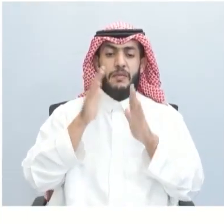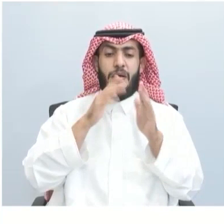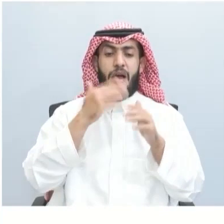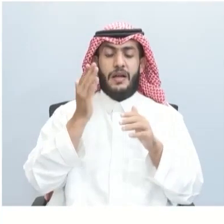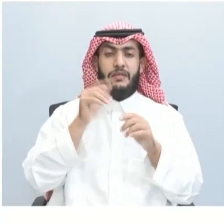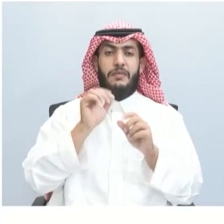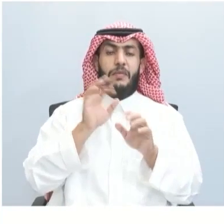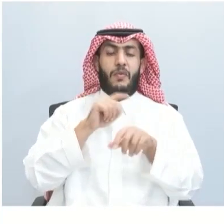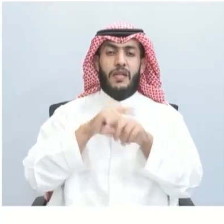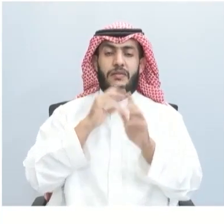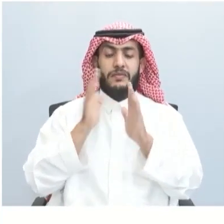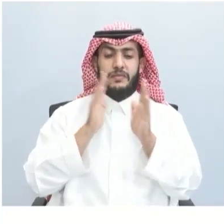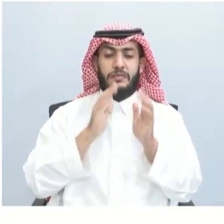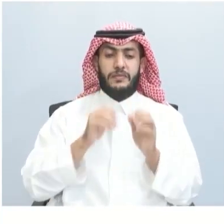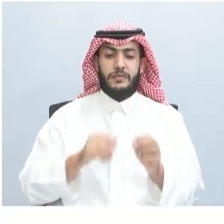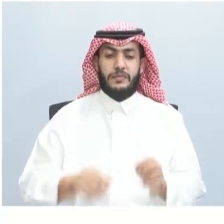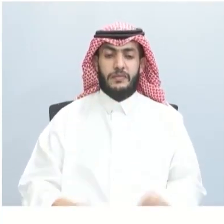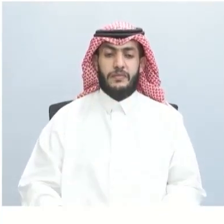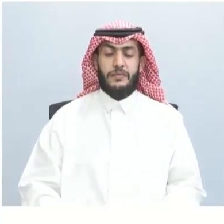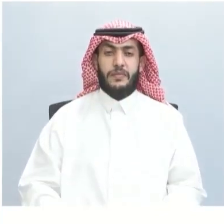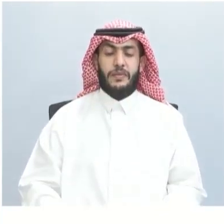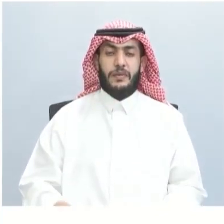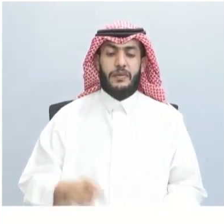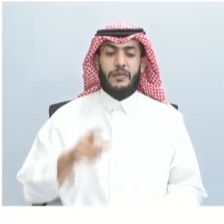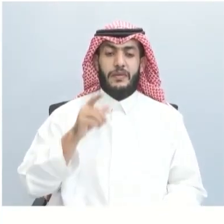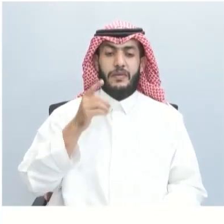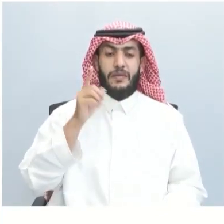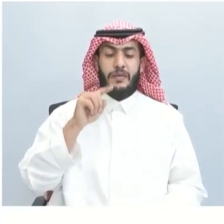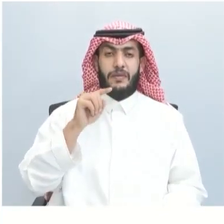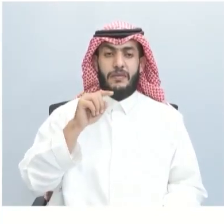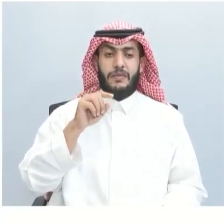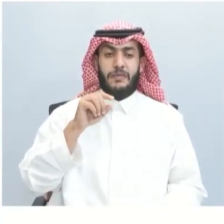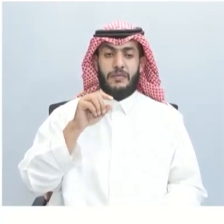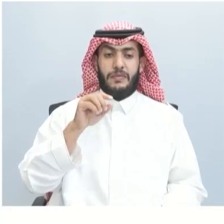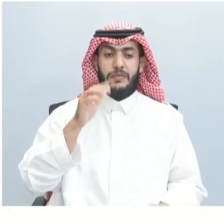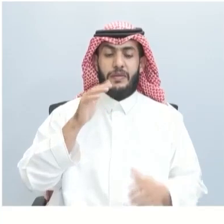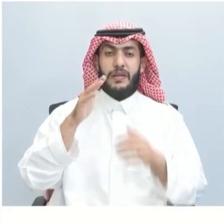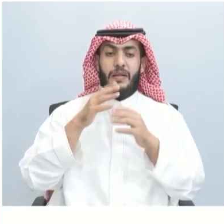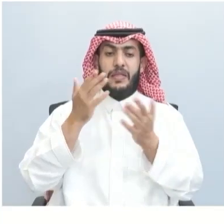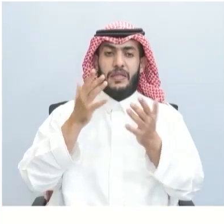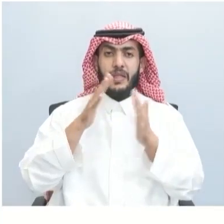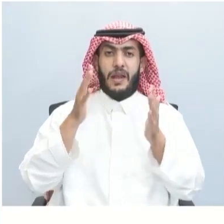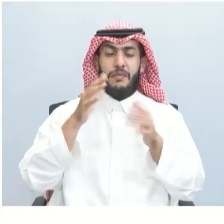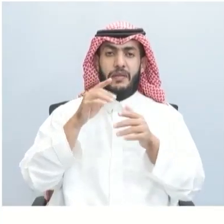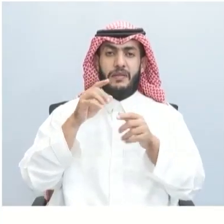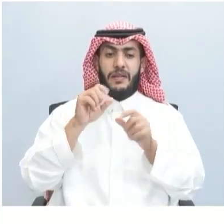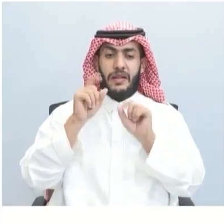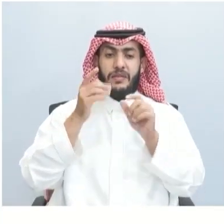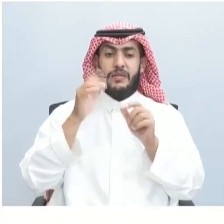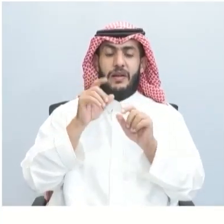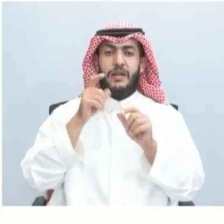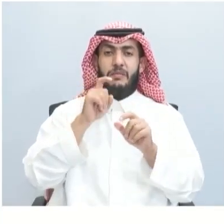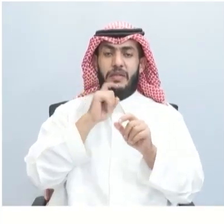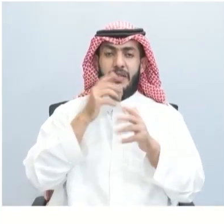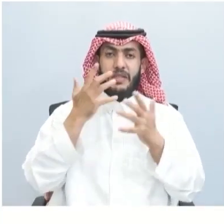خارجيه في معظم الحالات بينما عيوب العرض من جانب الخادم كثره طلبات الخادم عرض